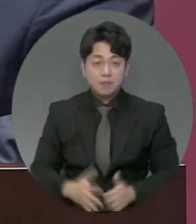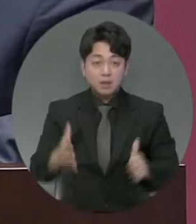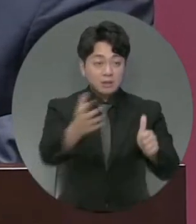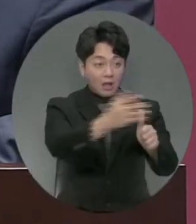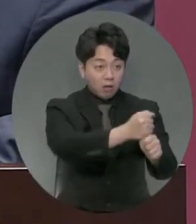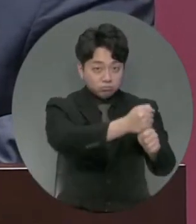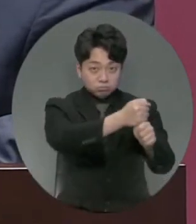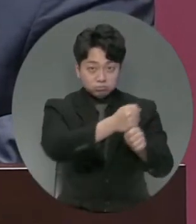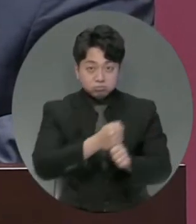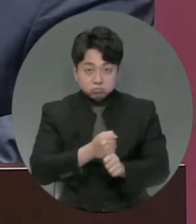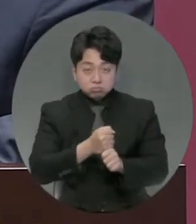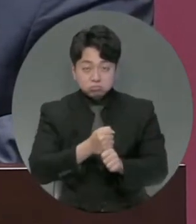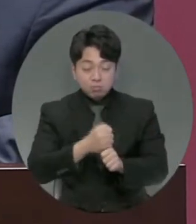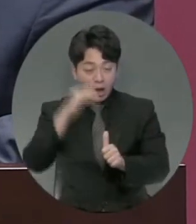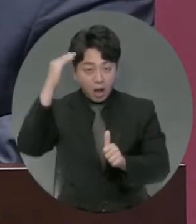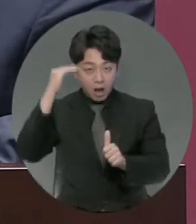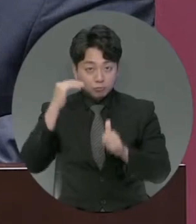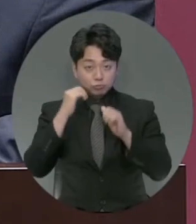의향이 있었습니까?